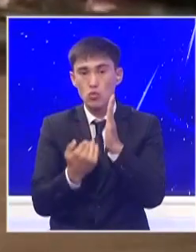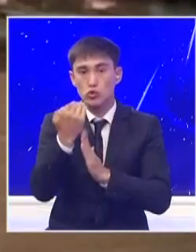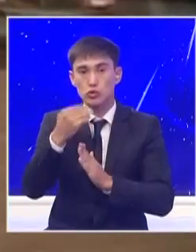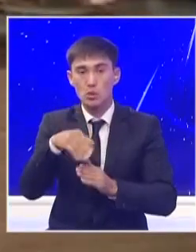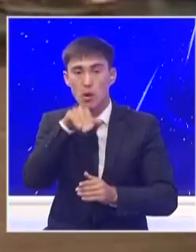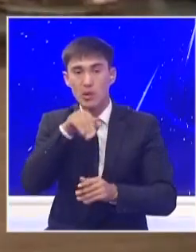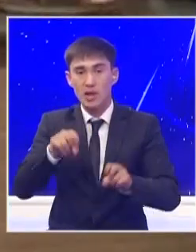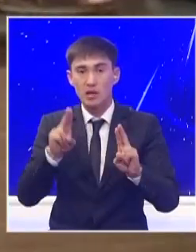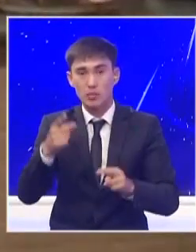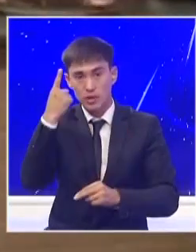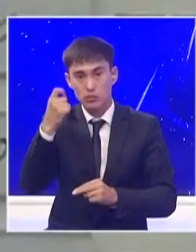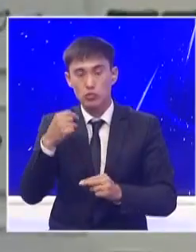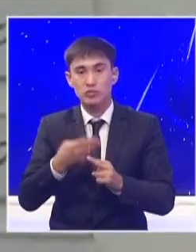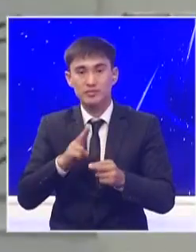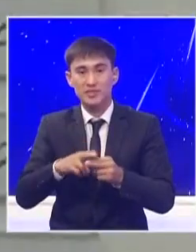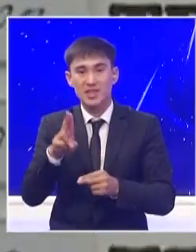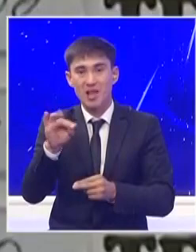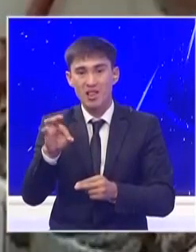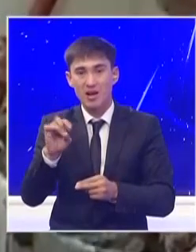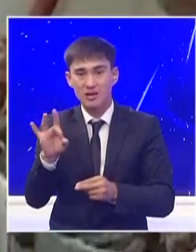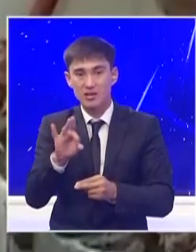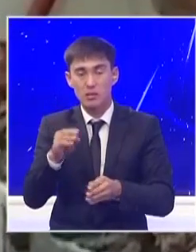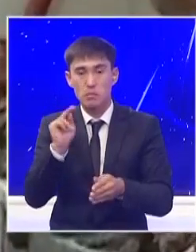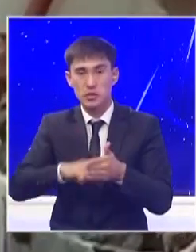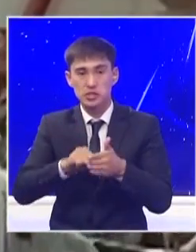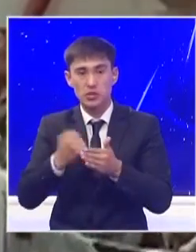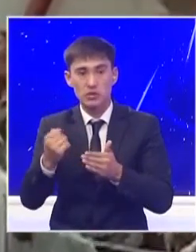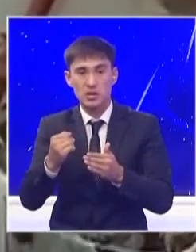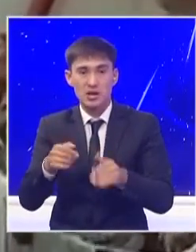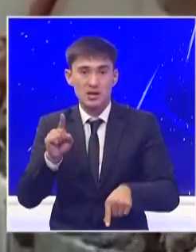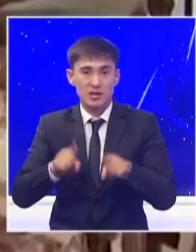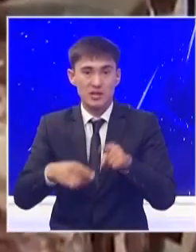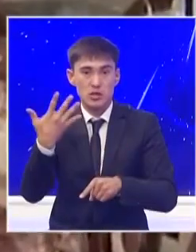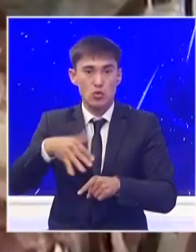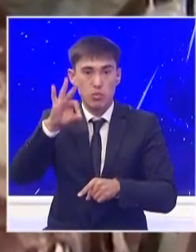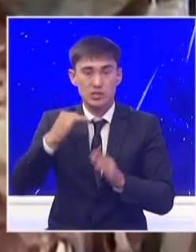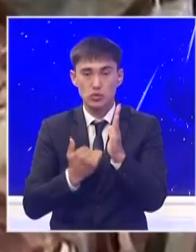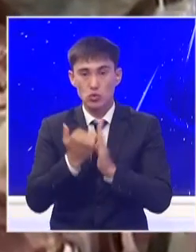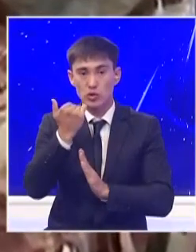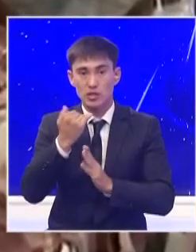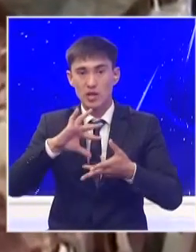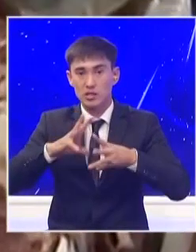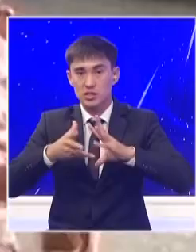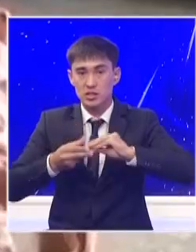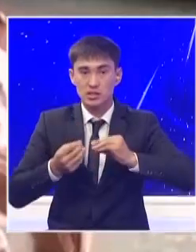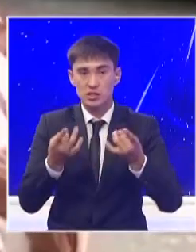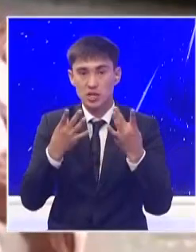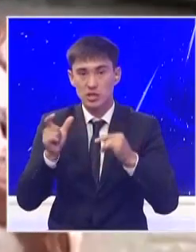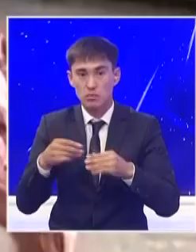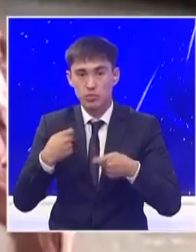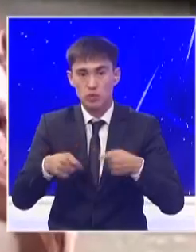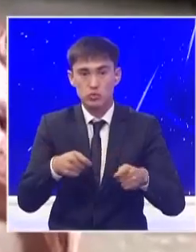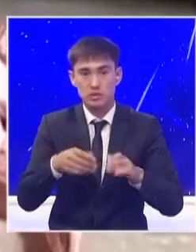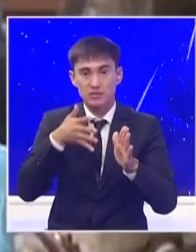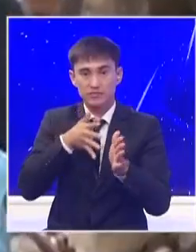Мамандардың ақпарынша бұл делдалдардың кесірінен болып отыр. Себебі олар кейде өнім құнын 50%-ға дейін көтереді. Нәтижесінде қарапайым сатушылар да